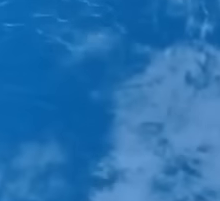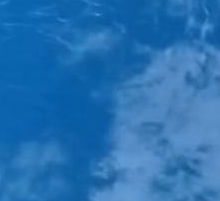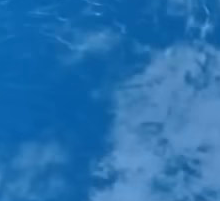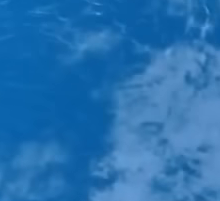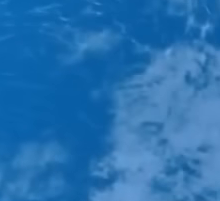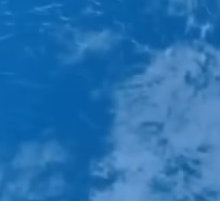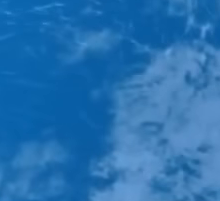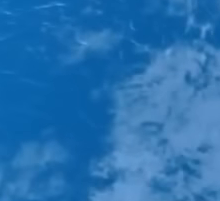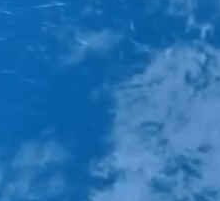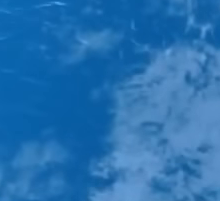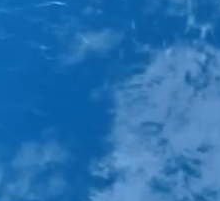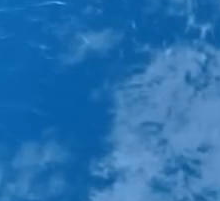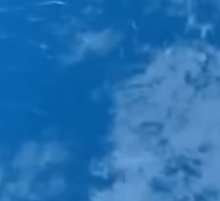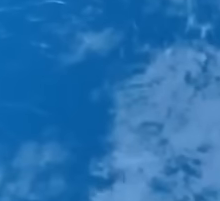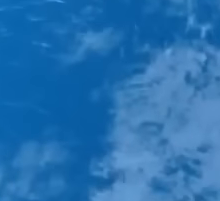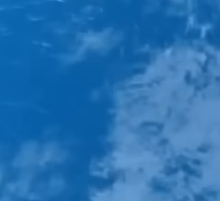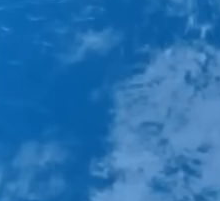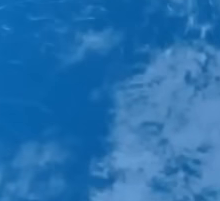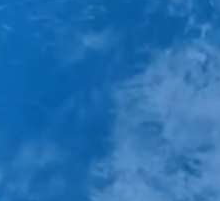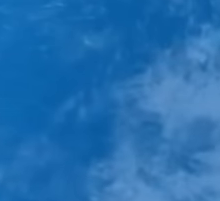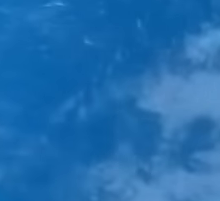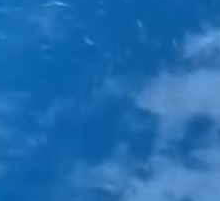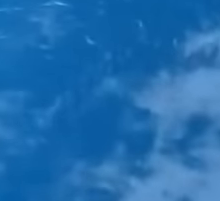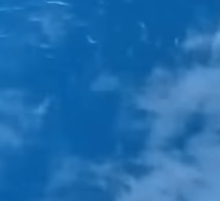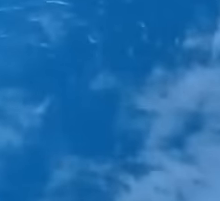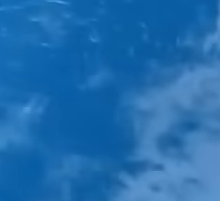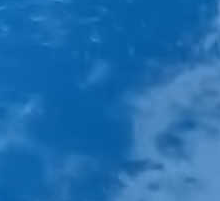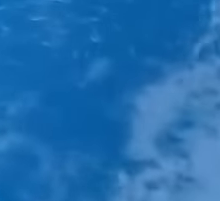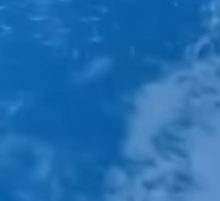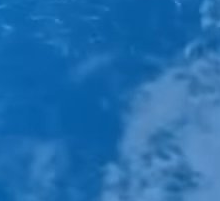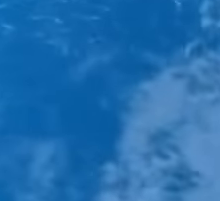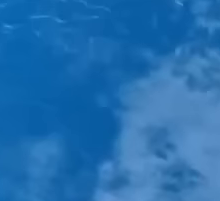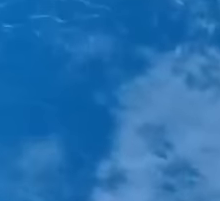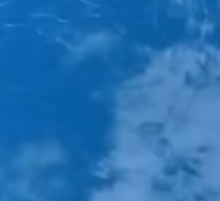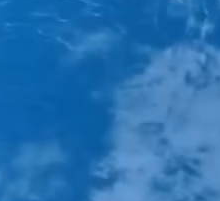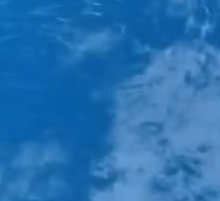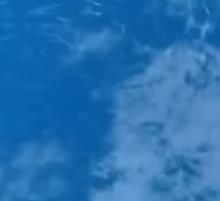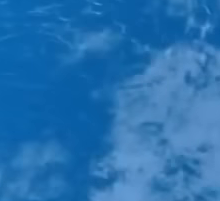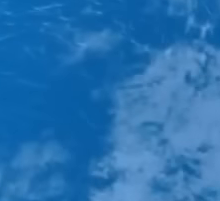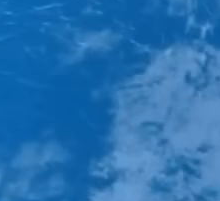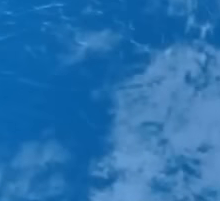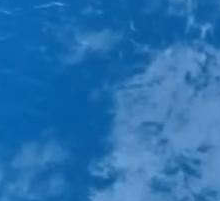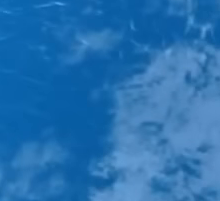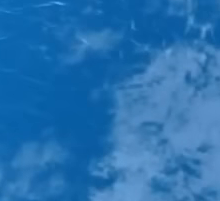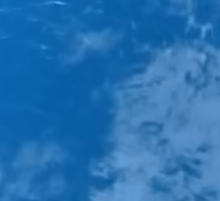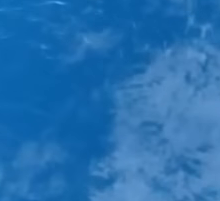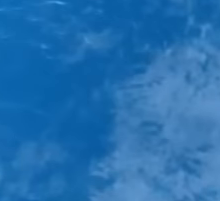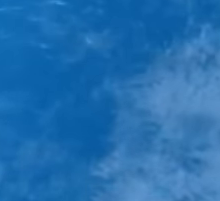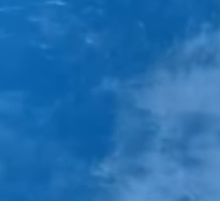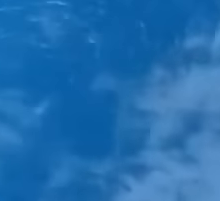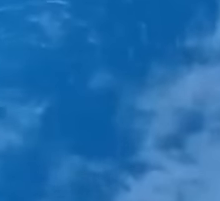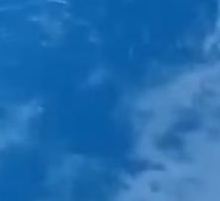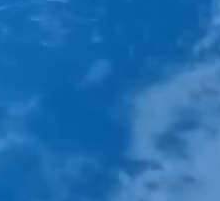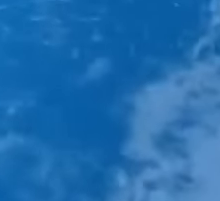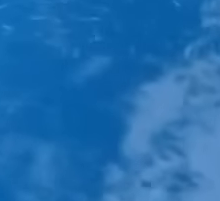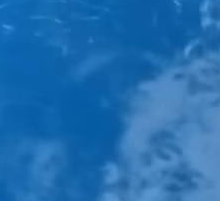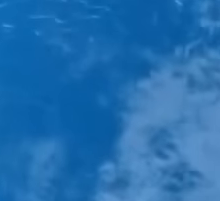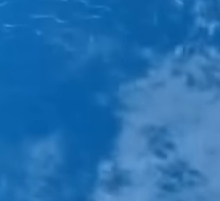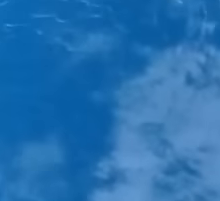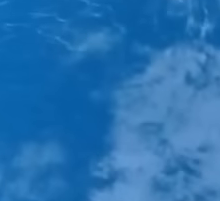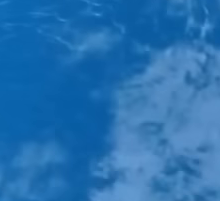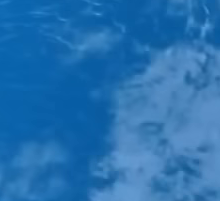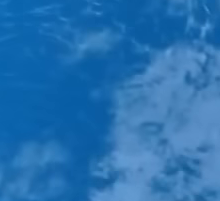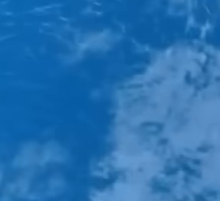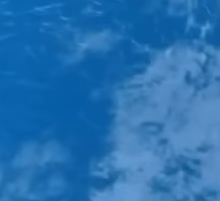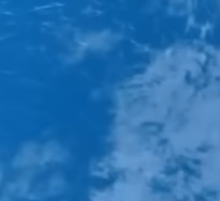portion ng Nueva Ecija, Pangasinan, La Union, pati na rin po ang central at southern portions ng Ilocos Sur. Signal number 2 naman